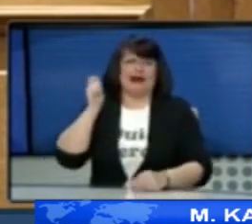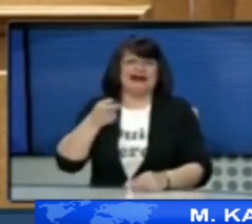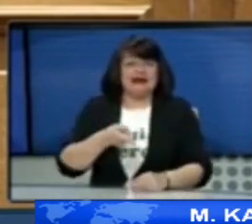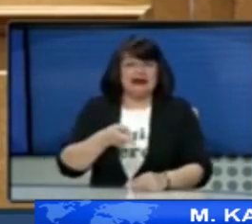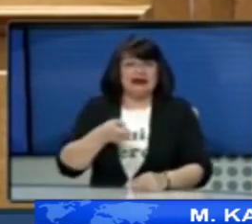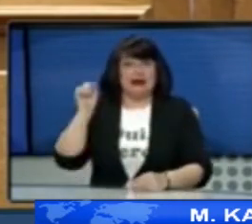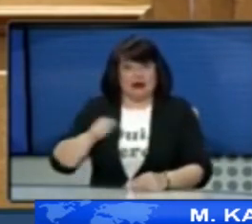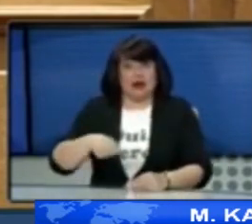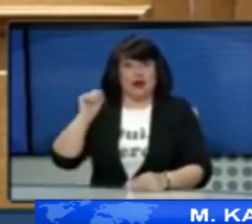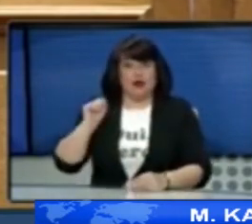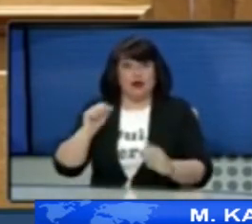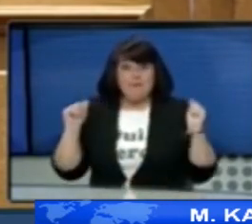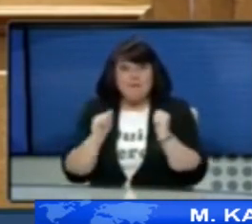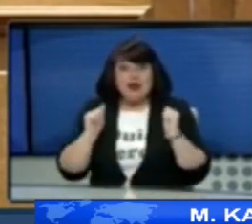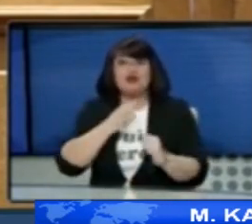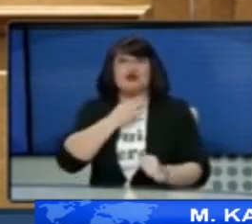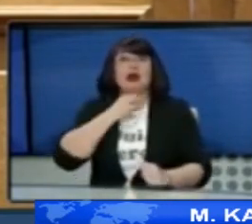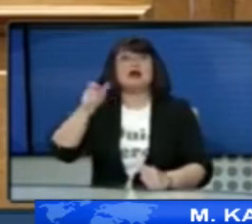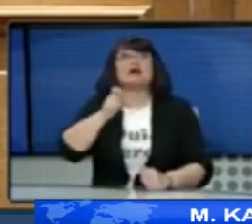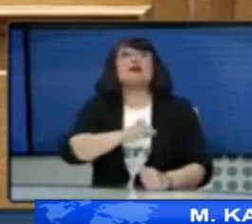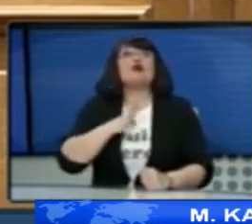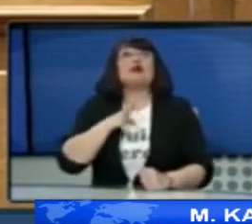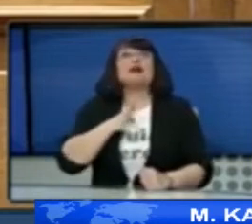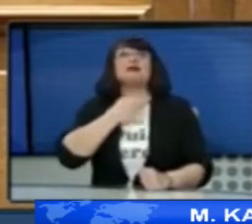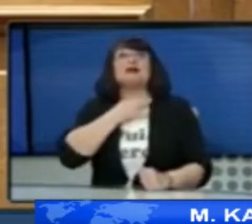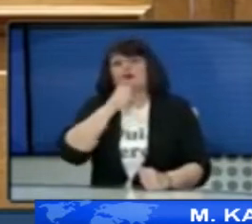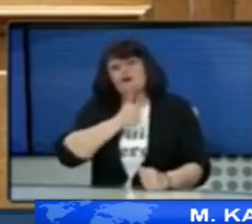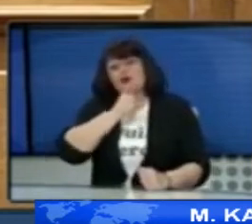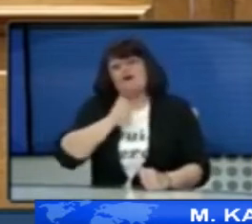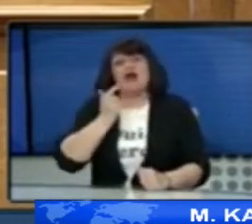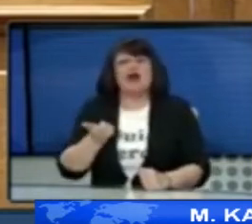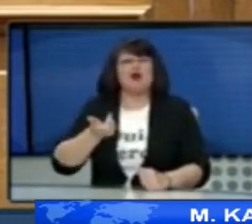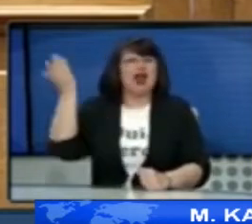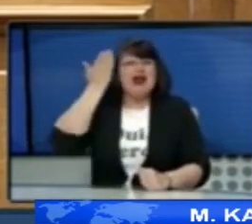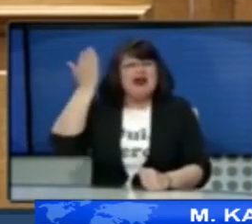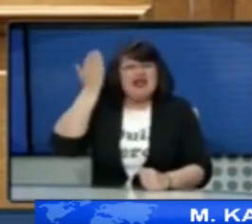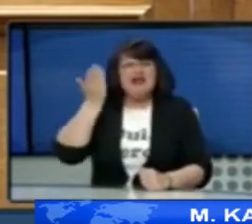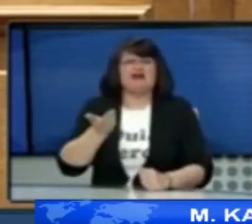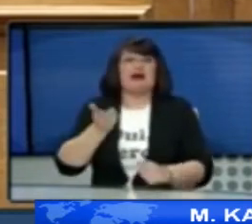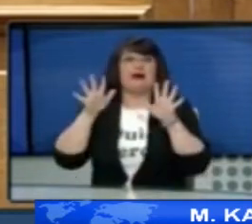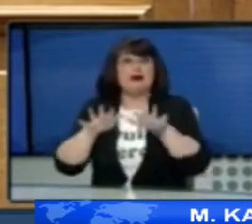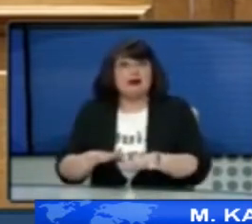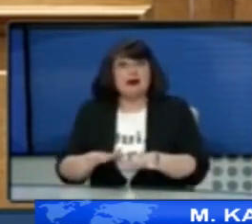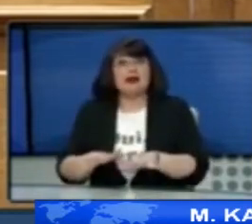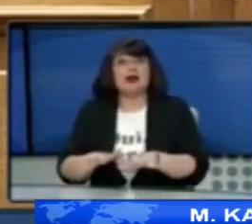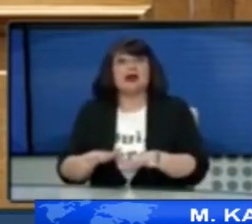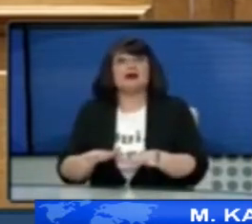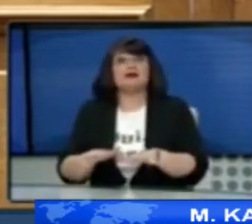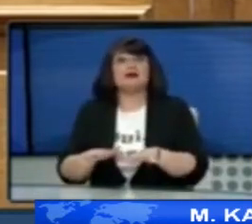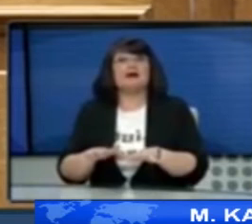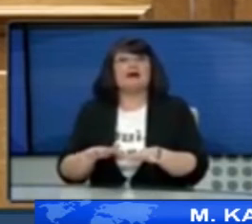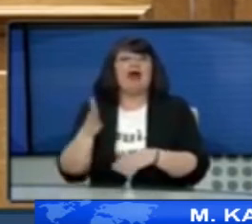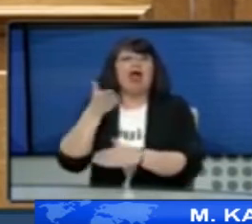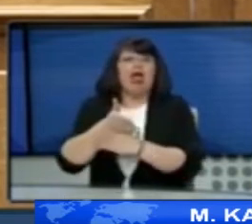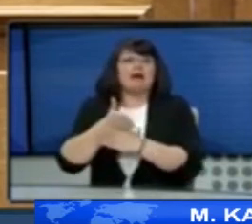ανταποκρίνεται στις πιεστικές ανάγκες των πολιτών που δοκιμάζονται από την ακρίβεια, την ανεργία, τα υψηλά